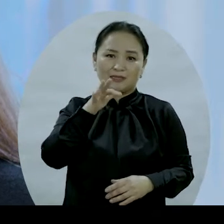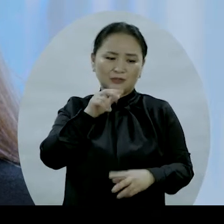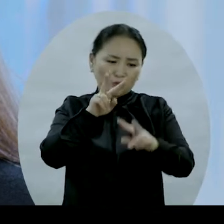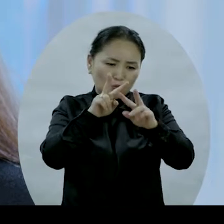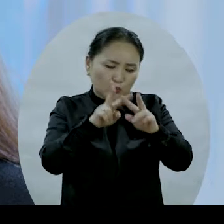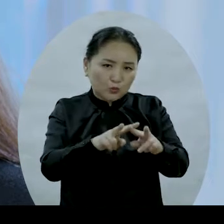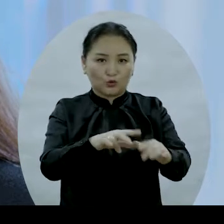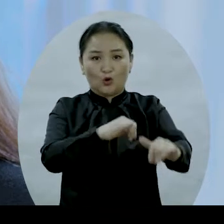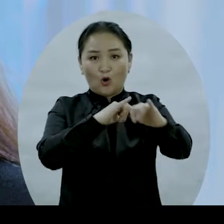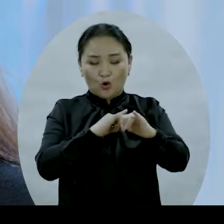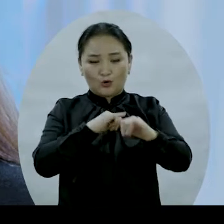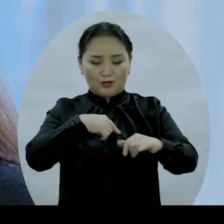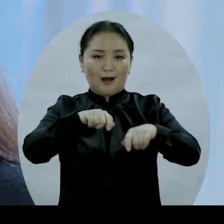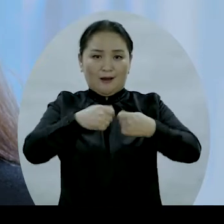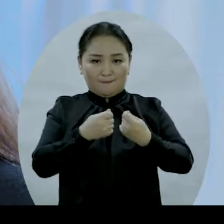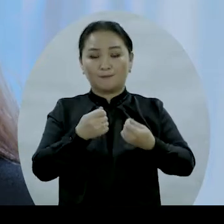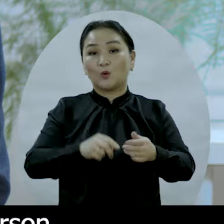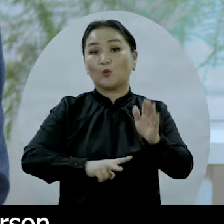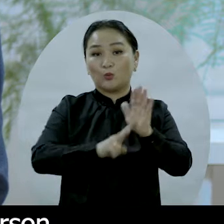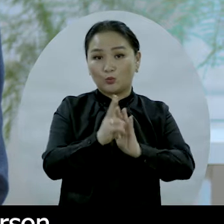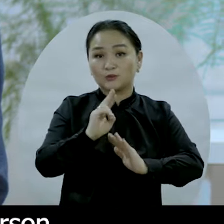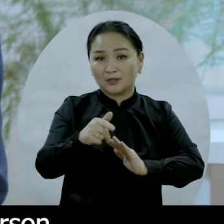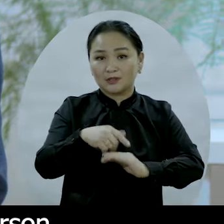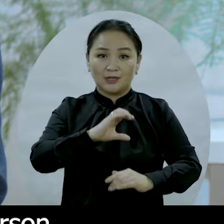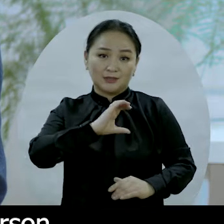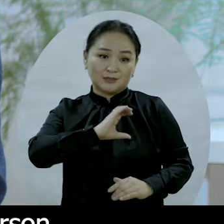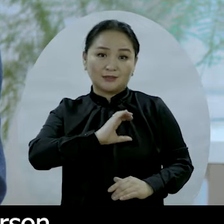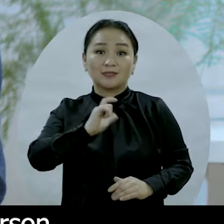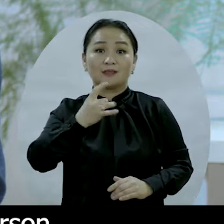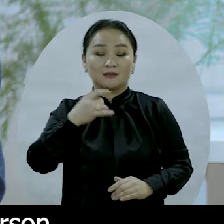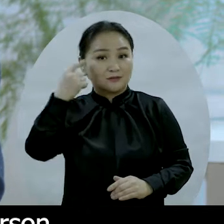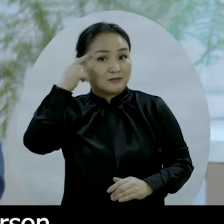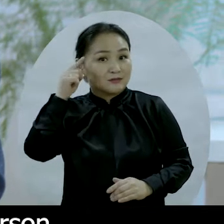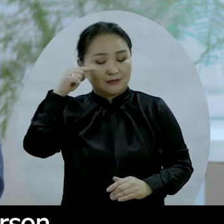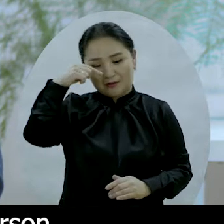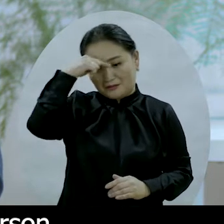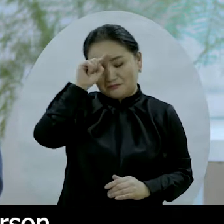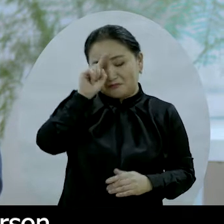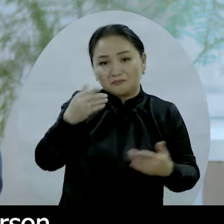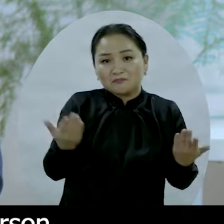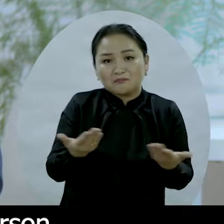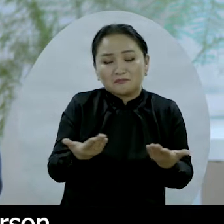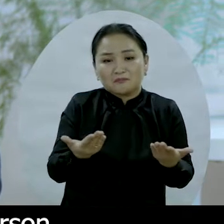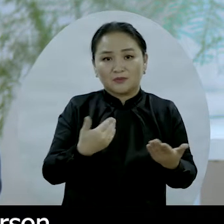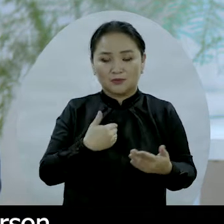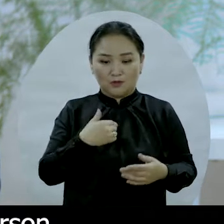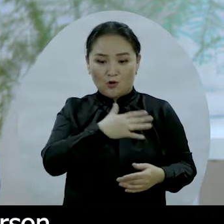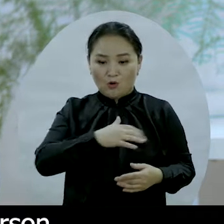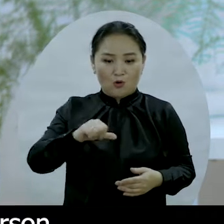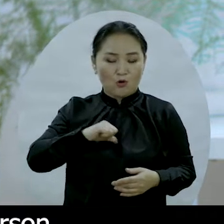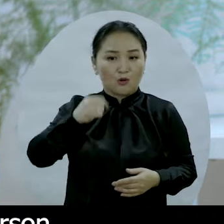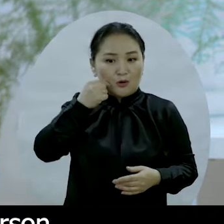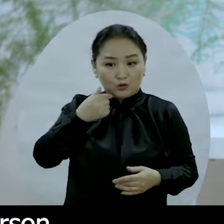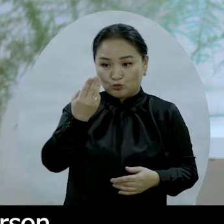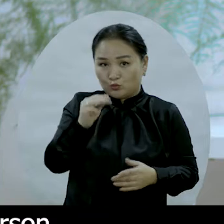хорих хөртлийг учруулах сэтгцийн гэмтлийг үүсгэж идэг. За тэгвэл сэтгцийн гэмтэл маань өөрөө тухайн хүнд одоо шууд илэрхий